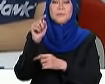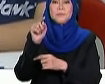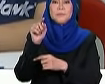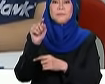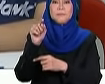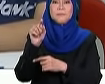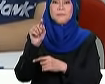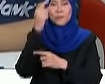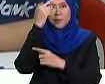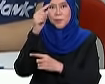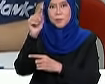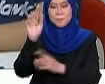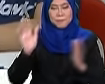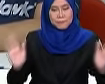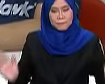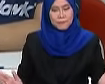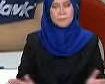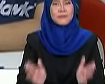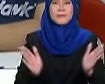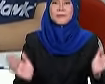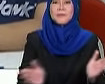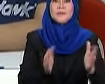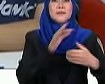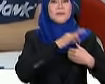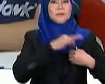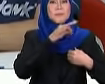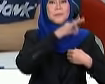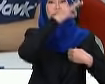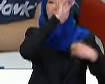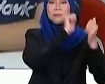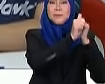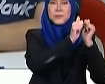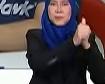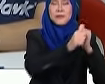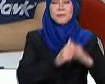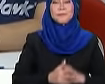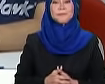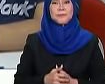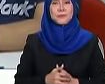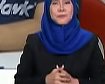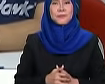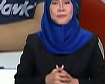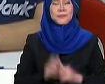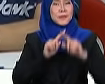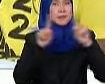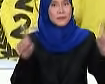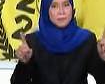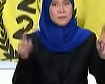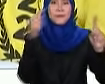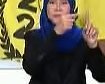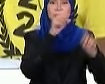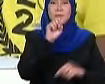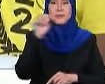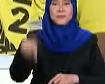memupuk kan semangat kesukaan tetapi perlahan Das kann eh Sofi